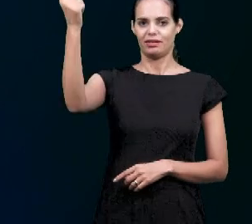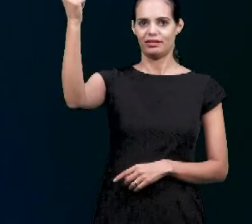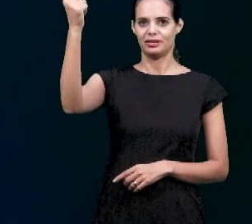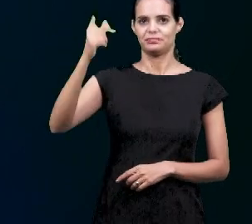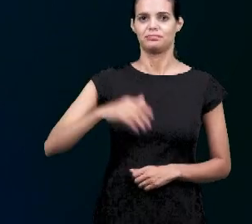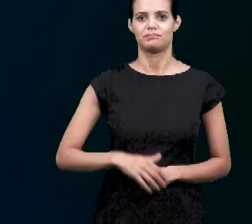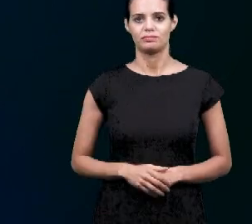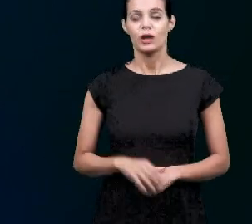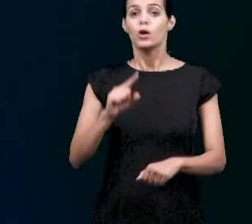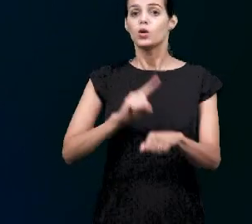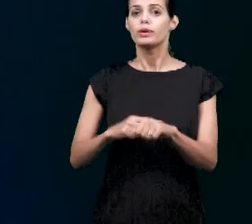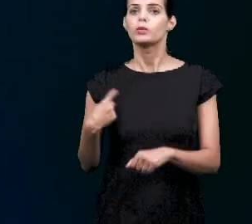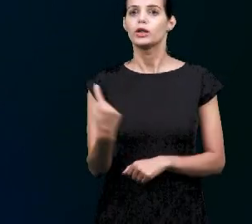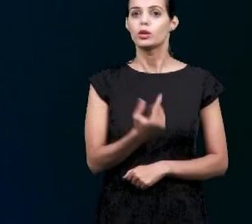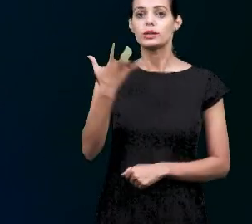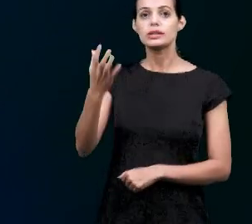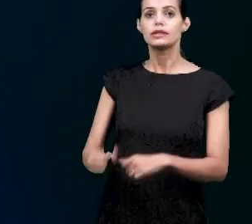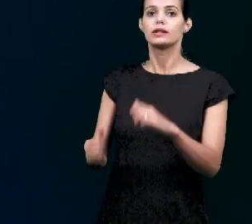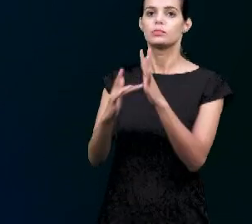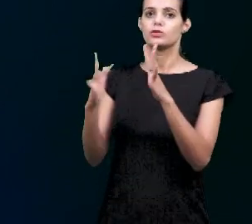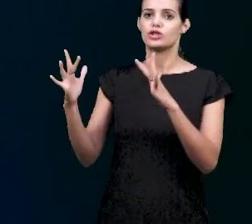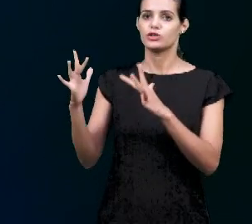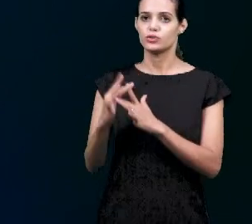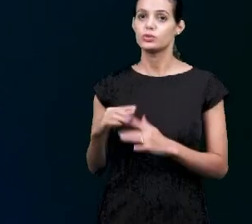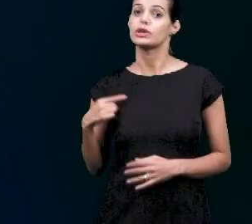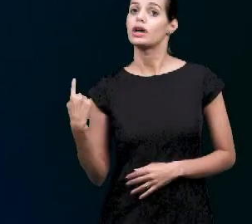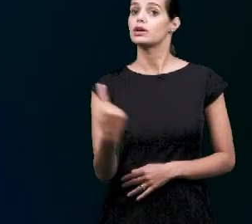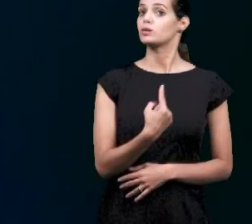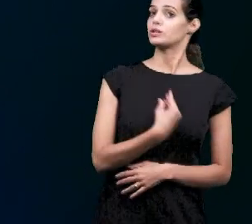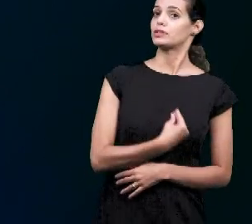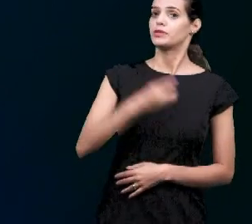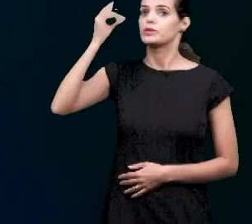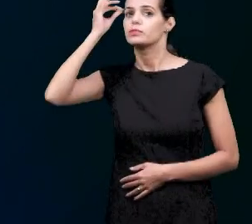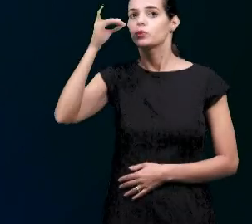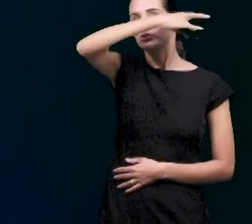vivante? Mais la révélation nous dit dans le verset 13 et 14,